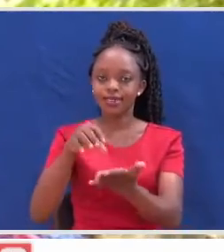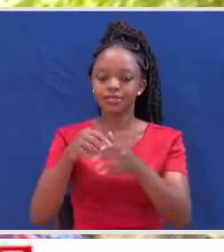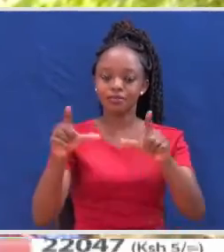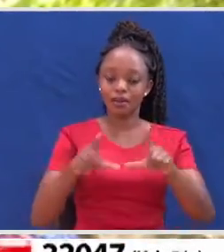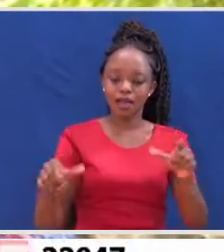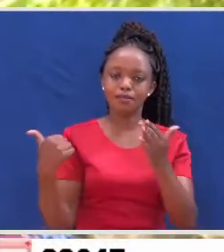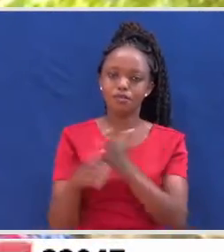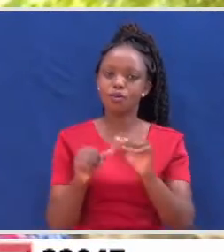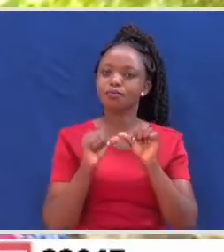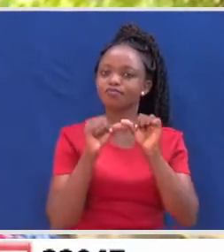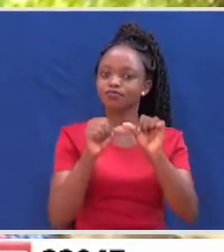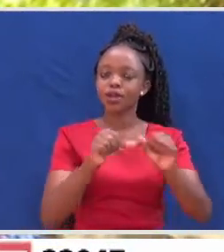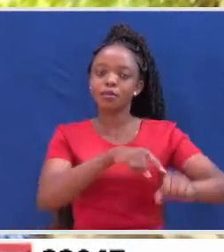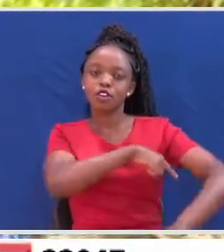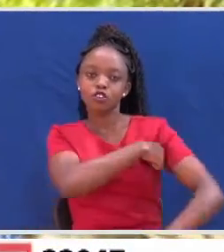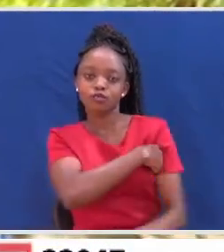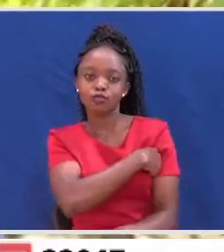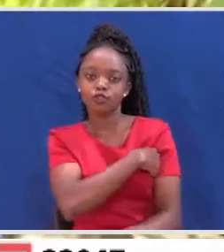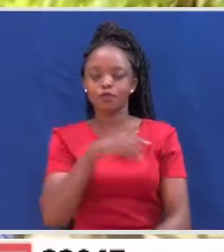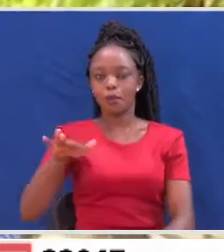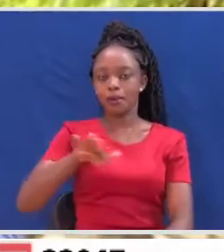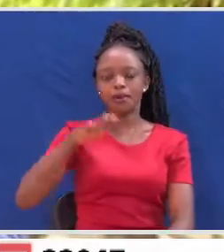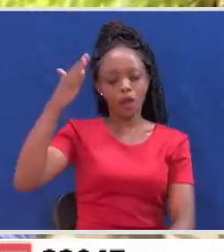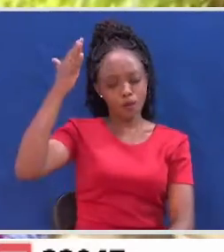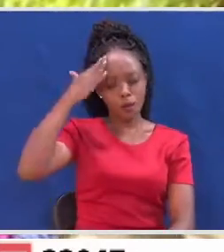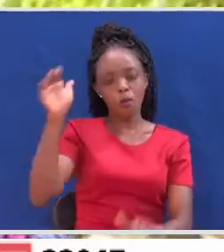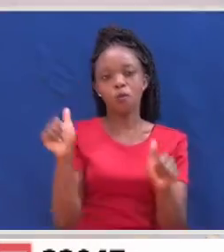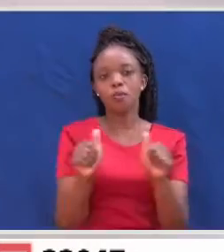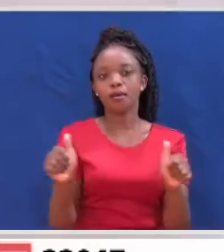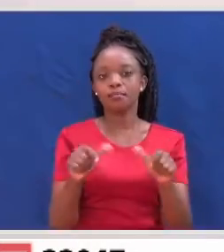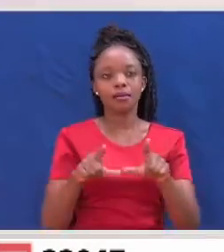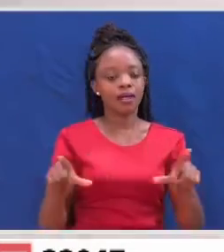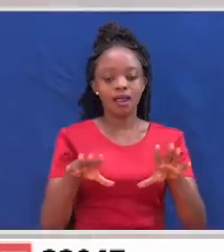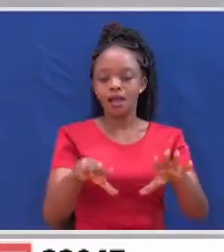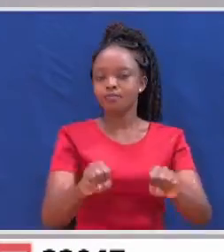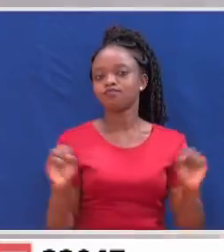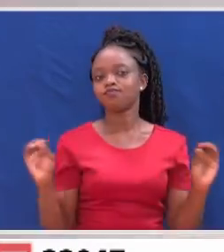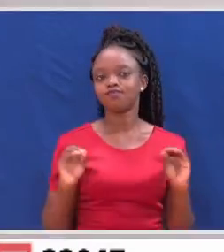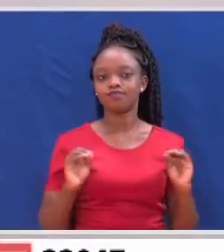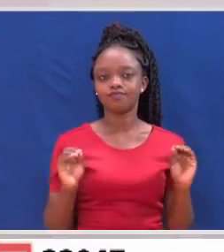ilikuwa inaendelea, hata chifu wa area hii wanajua hatujaiba shamba la mtu.